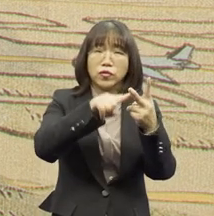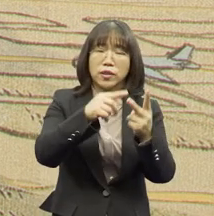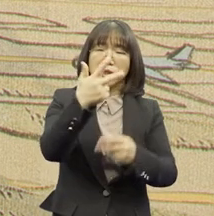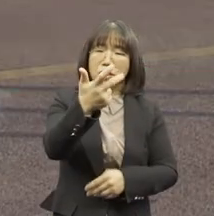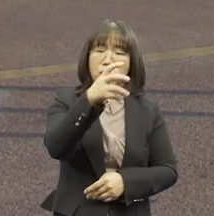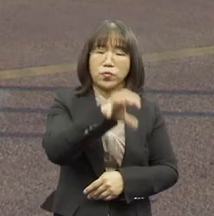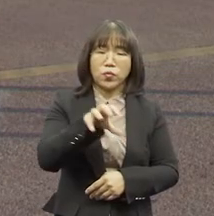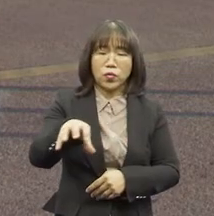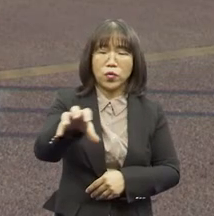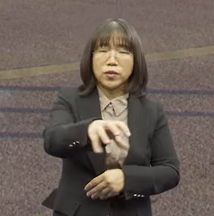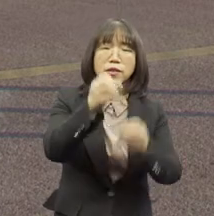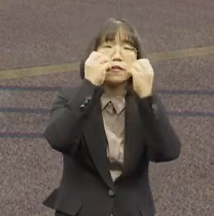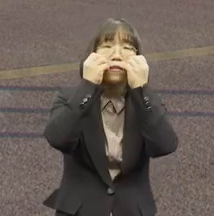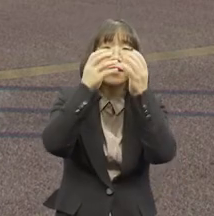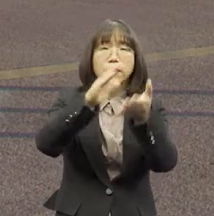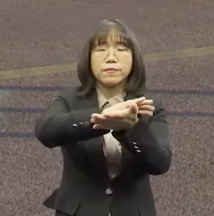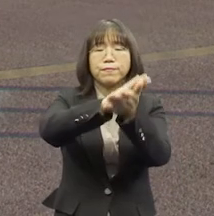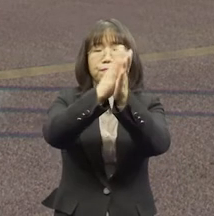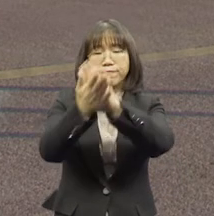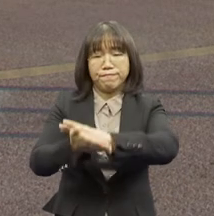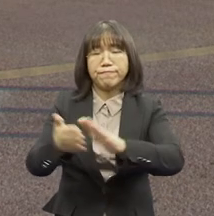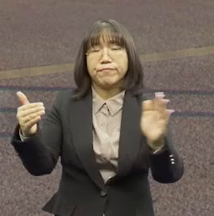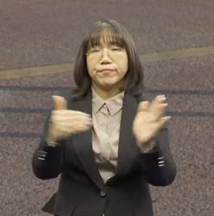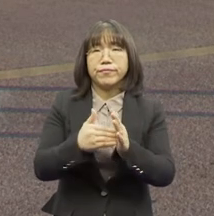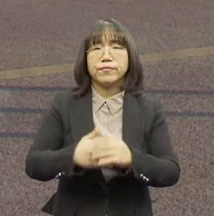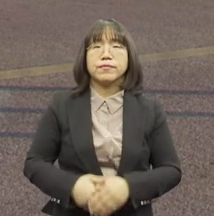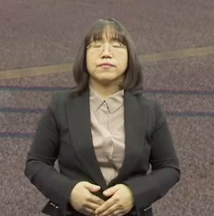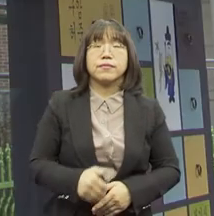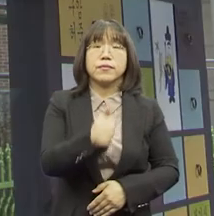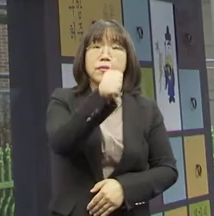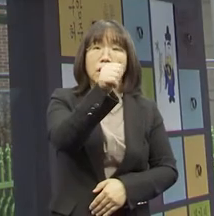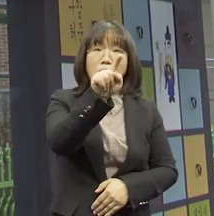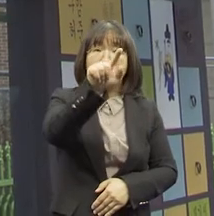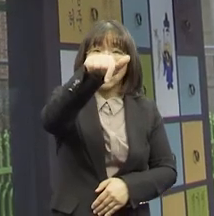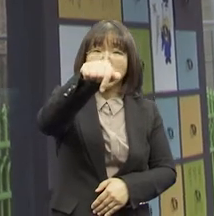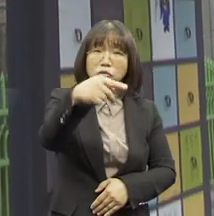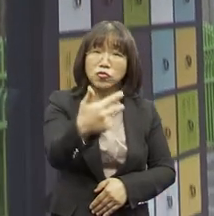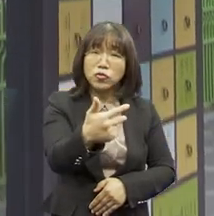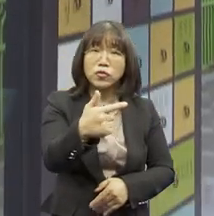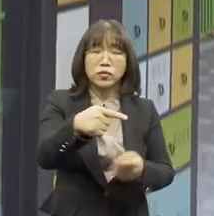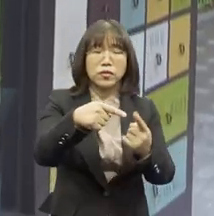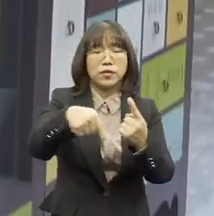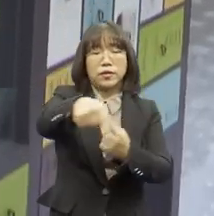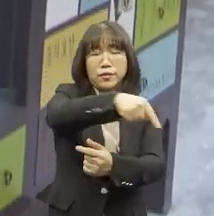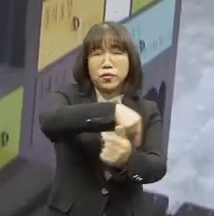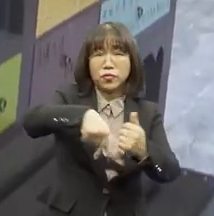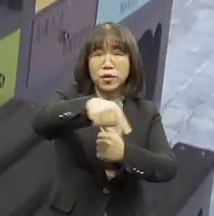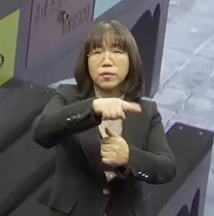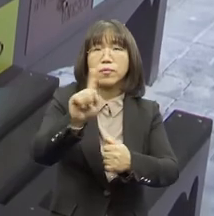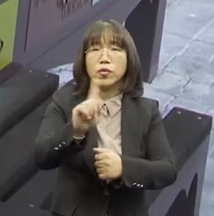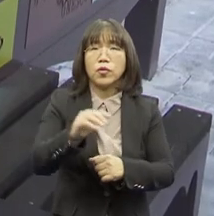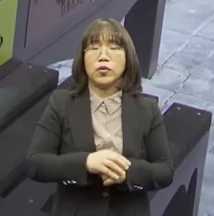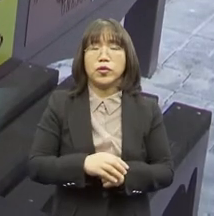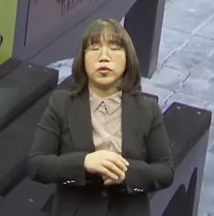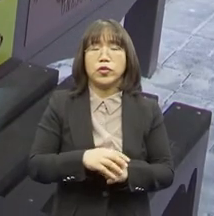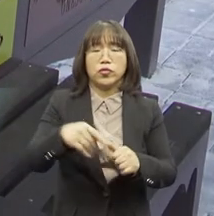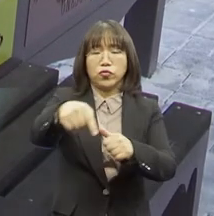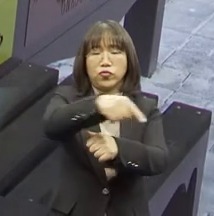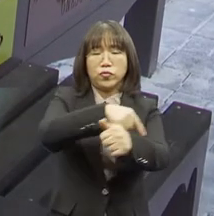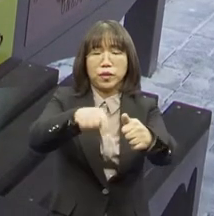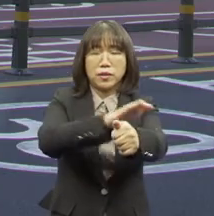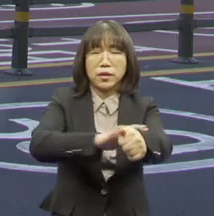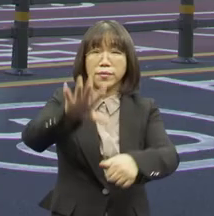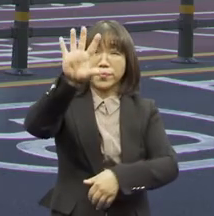주변 7곳에 버스정류장을 3단 자기 있습니다 허준 박물관 주변 디자인 승차 되는 주변